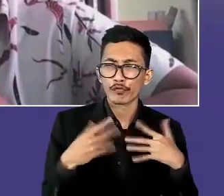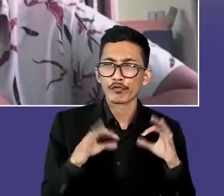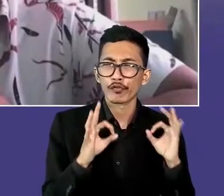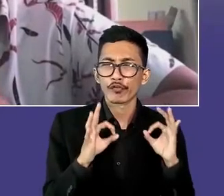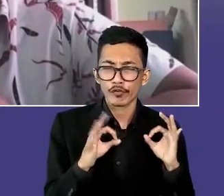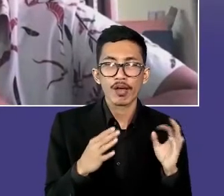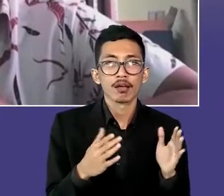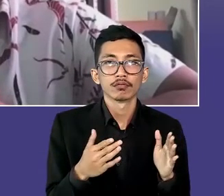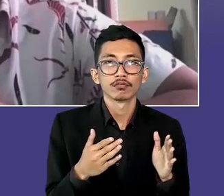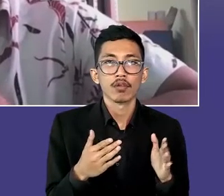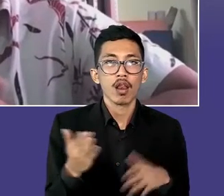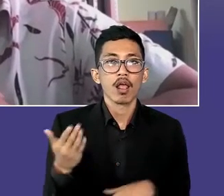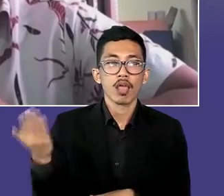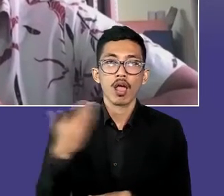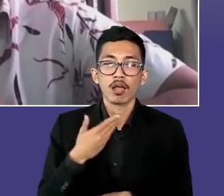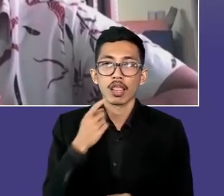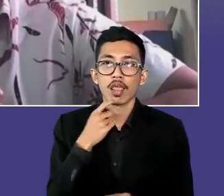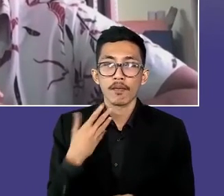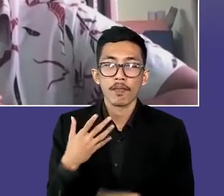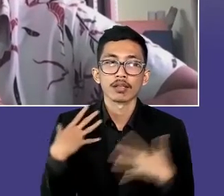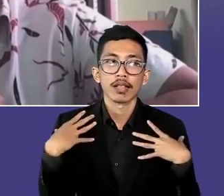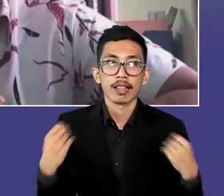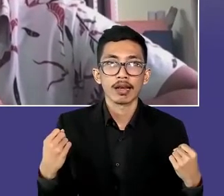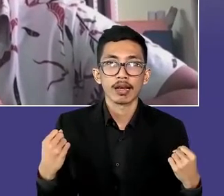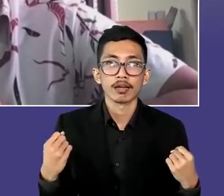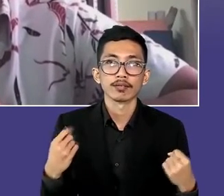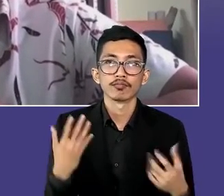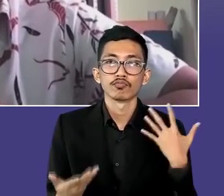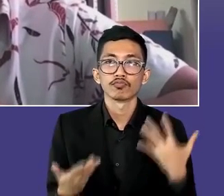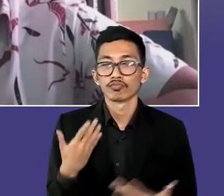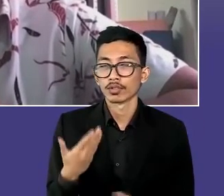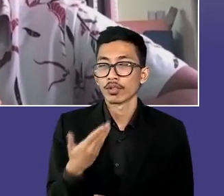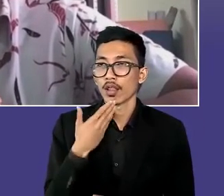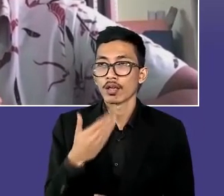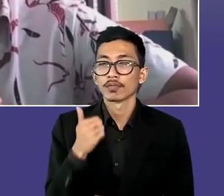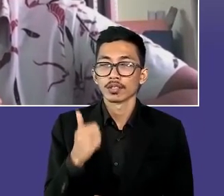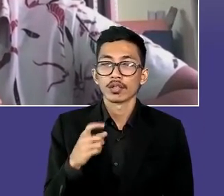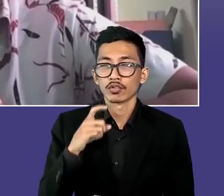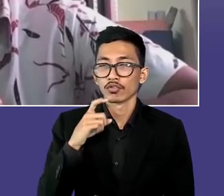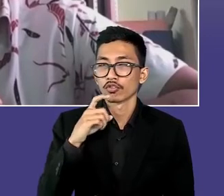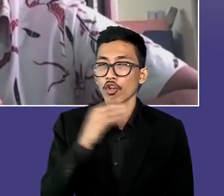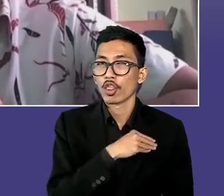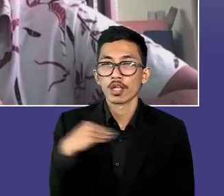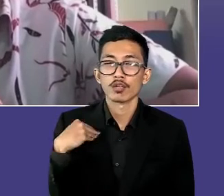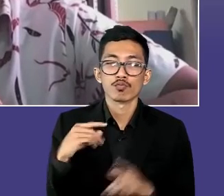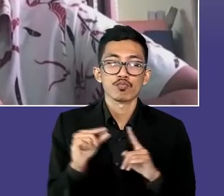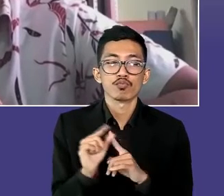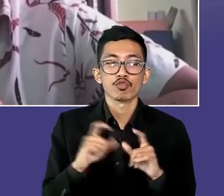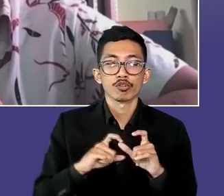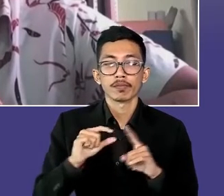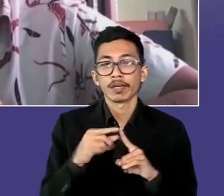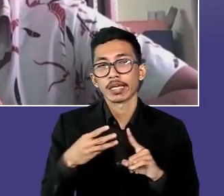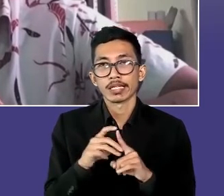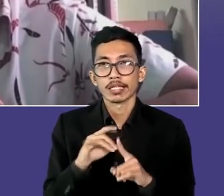Arief ini punya pertanyaan khususnya mengenai kesehatan, ini diperkenankan Pak Arief untuk bertanya kepada Dr. Kusmedi langsung jika ada yang mungkin selama